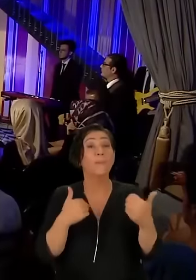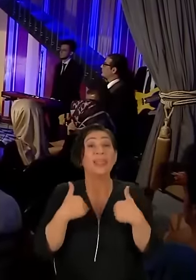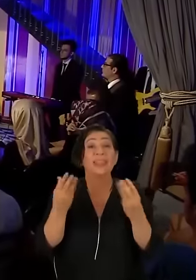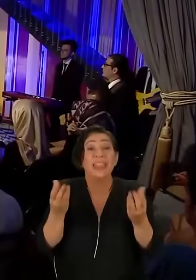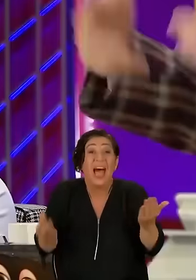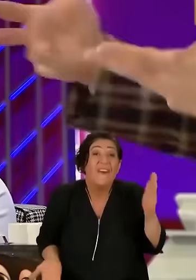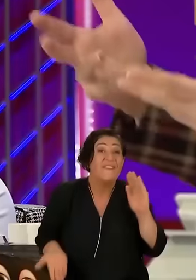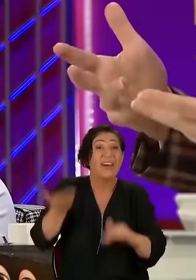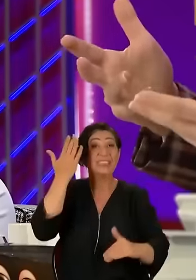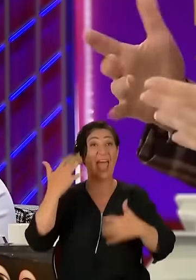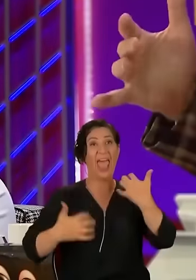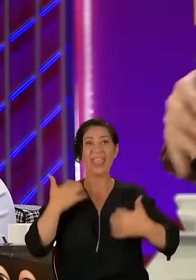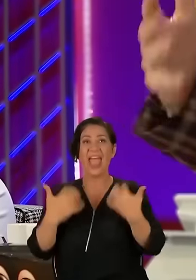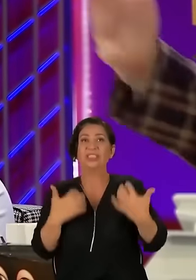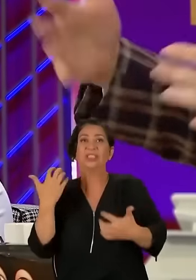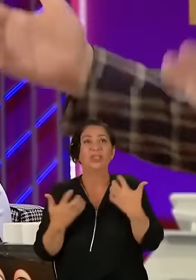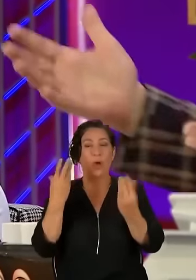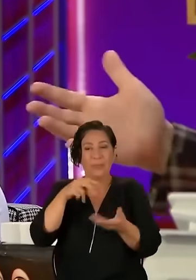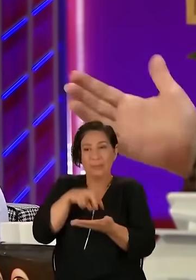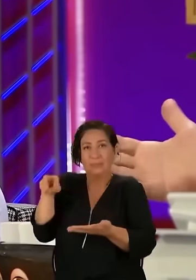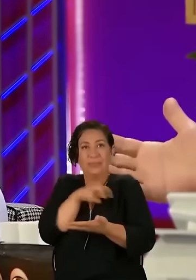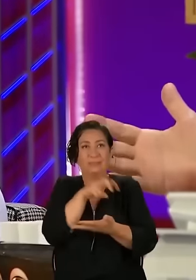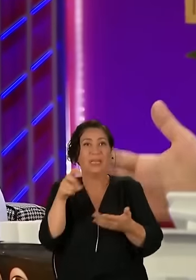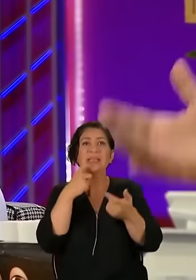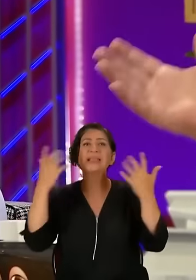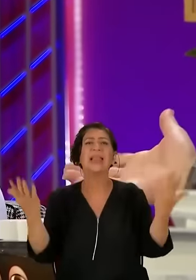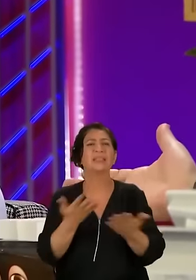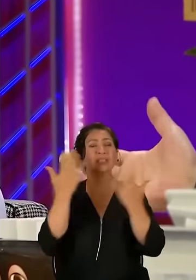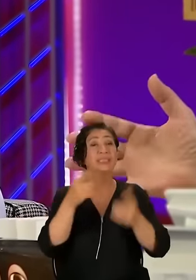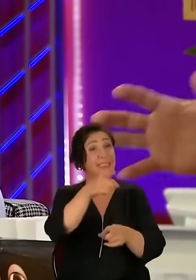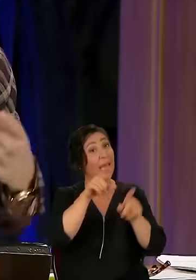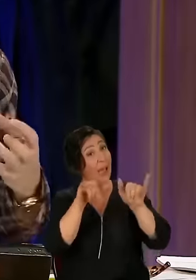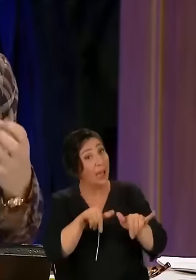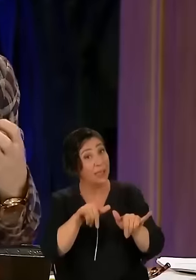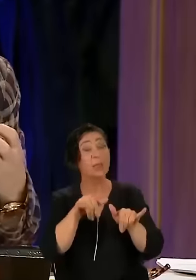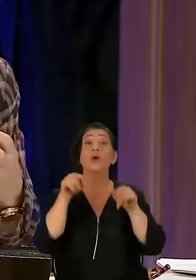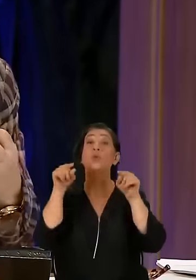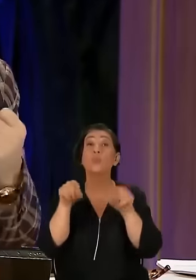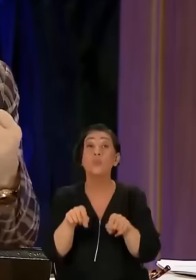bir enerji yükü olarak zıp zıp zıpladım yıllarca. Sen öylesin.